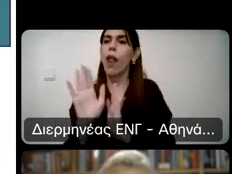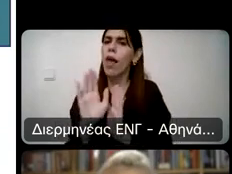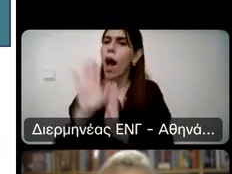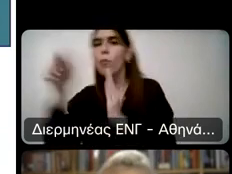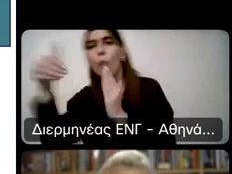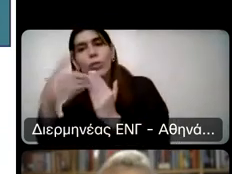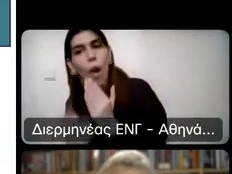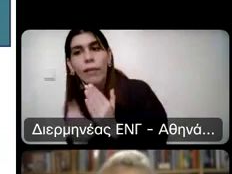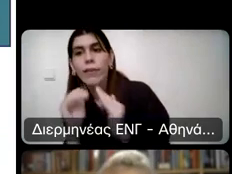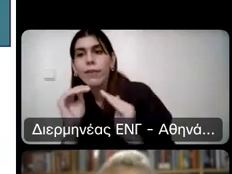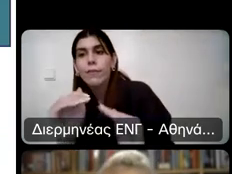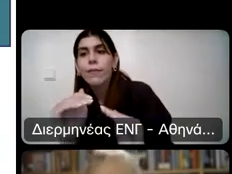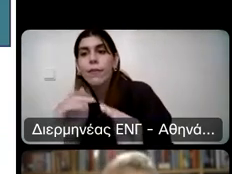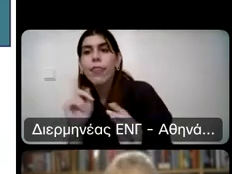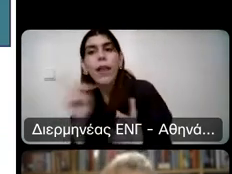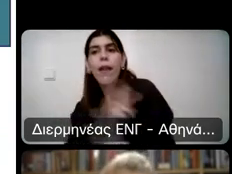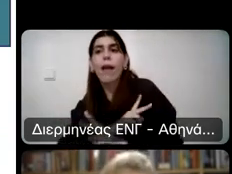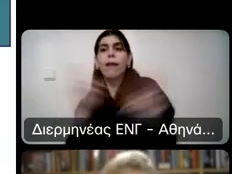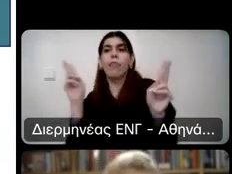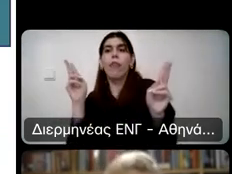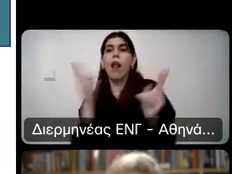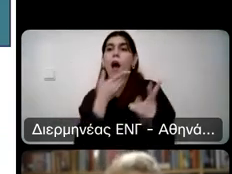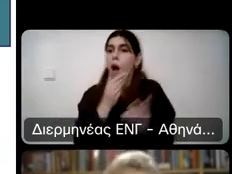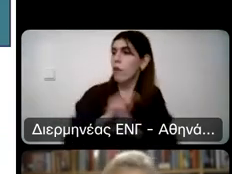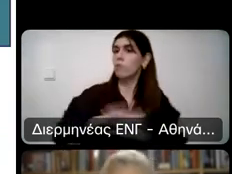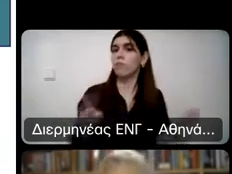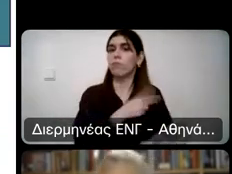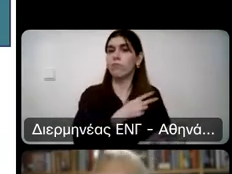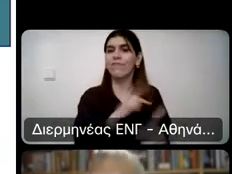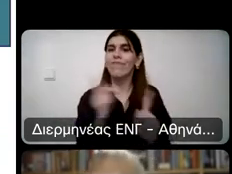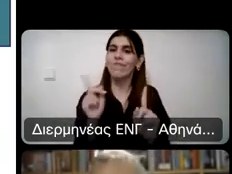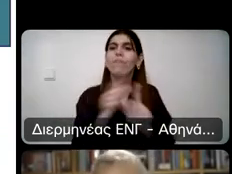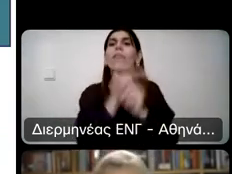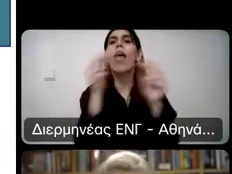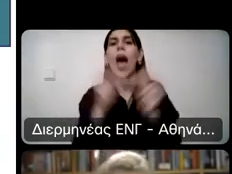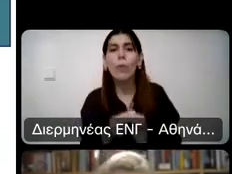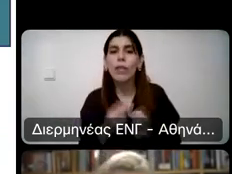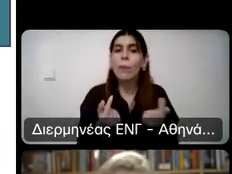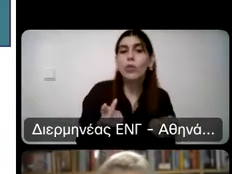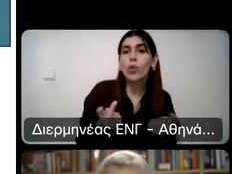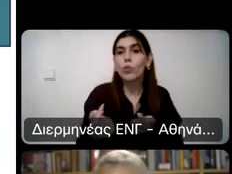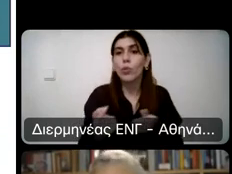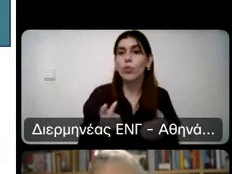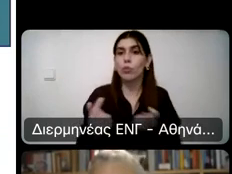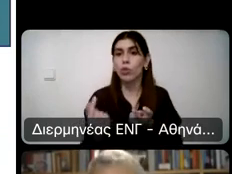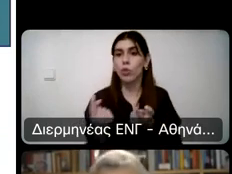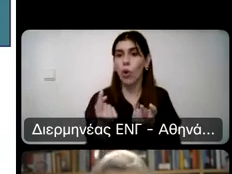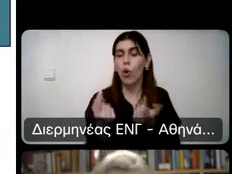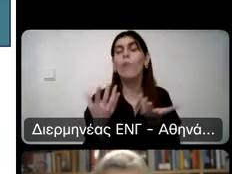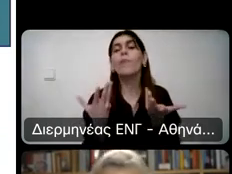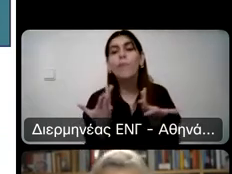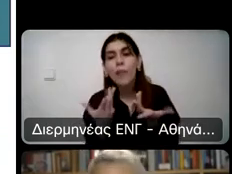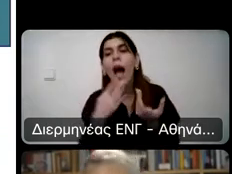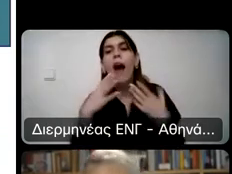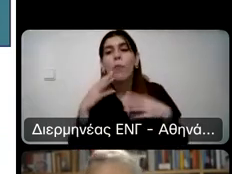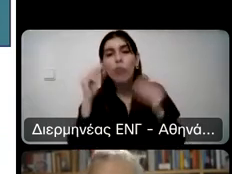σημαντικός μελετητής του ρευστού ρατσισμού, κάνει λόγο ακριβώς για έναν ρευστό ρατσισμό ο οποίος προκύπτει από την συνύπαρξη